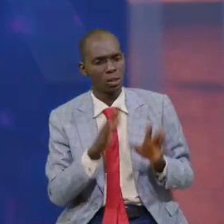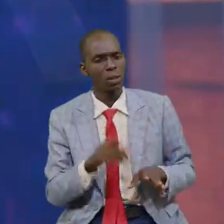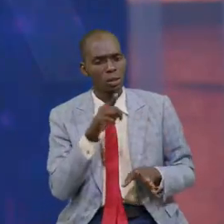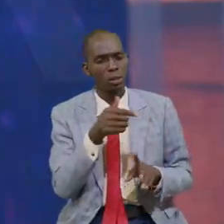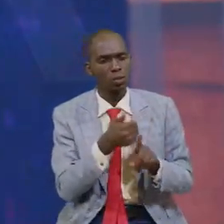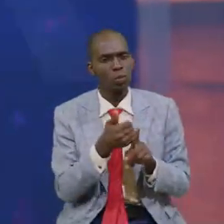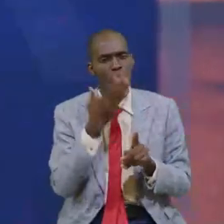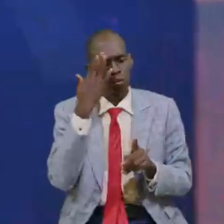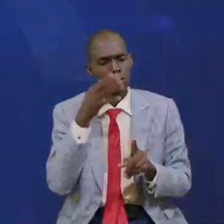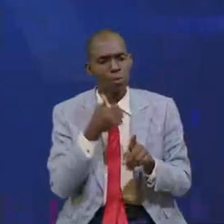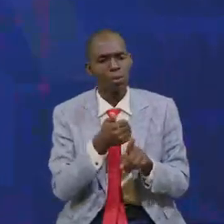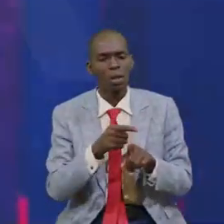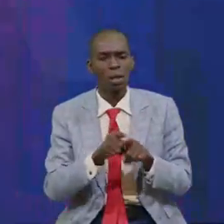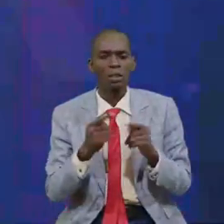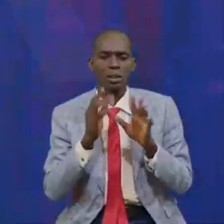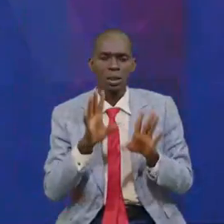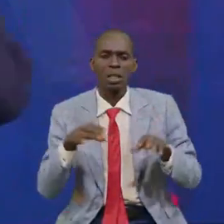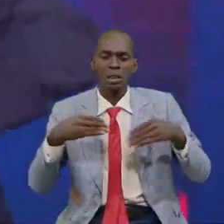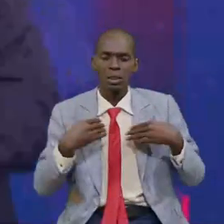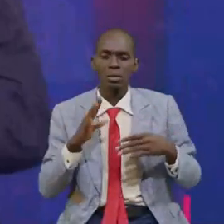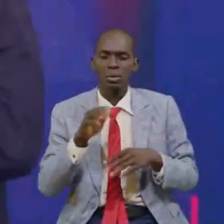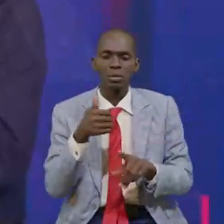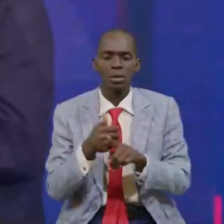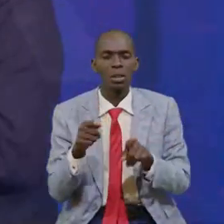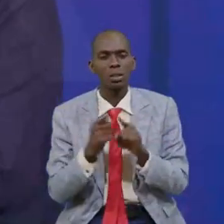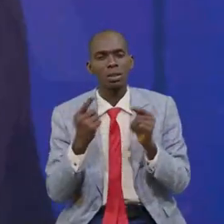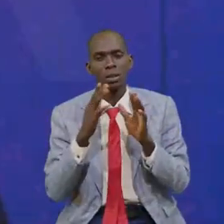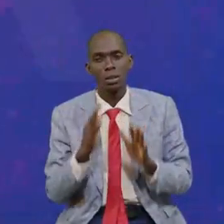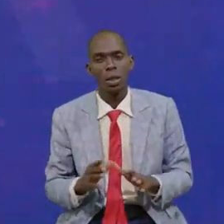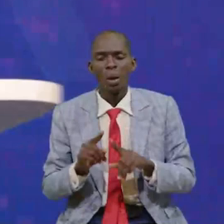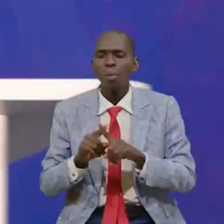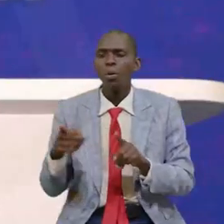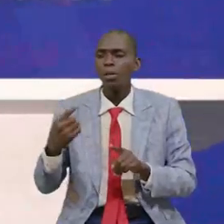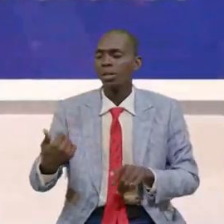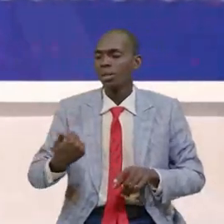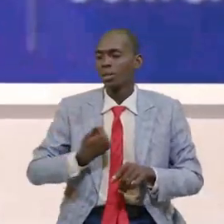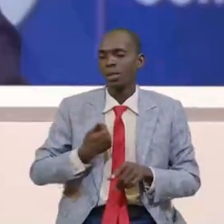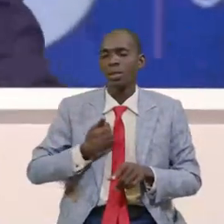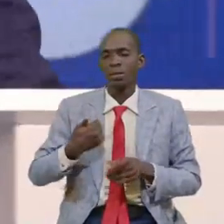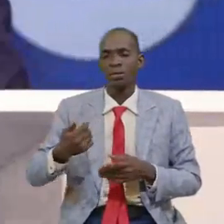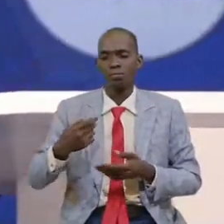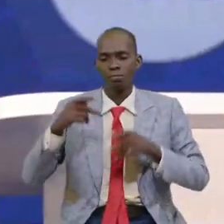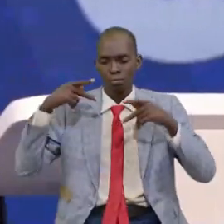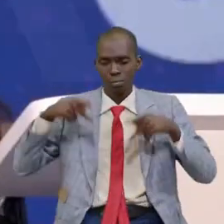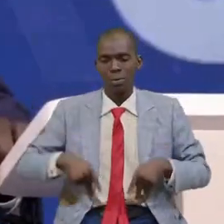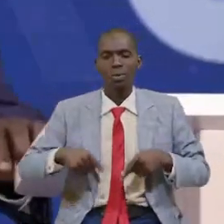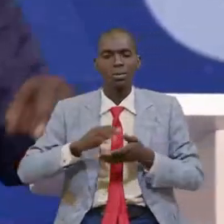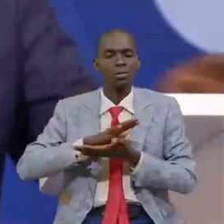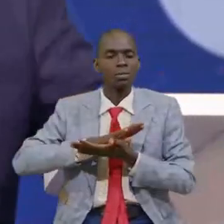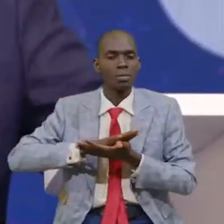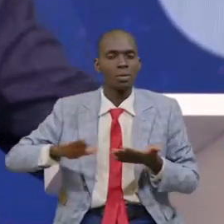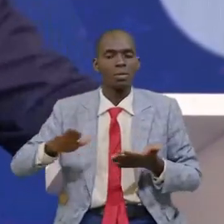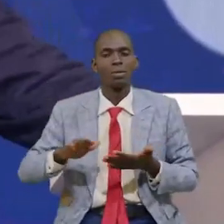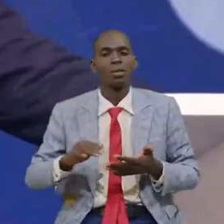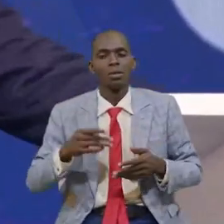elles acceptaient qu'elles étaient pécheresses. Les autres, ceux qui sont, se proclament juste dans le pays. Je suis meilleur que la